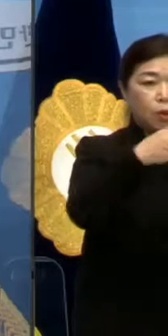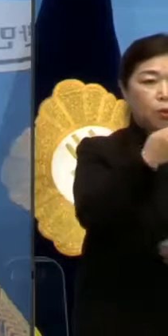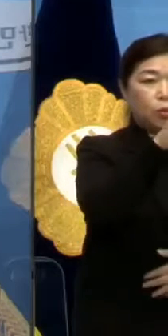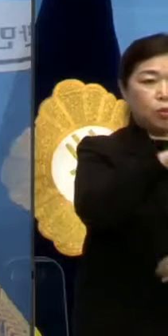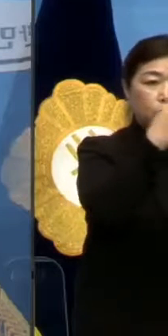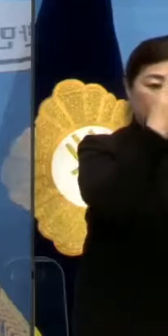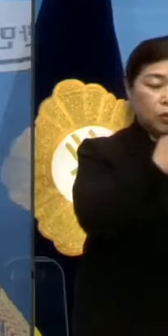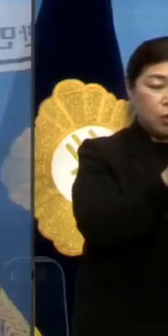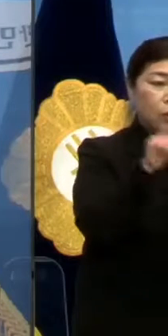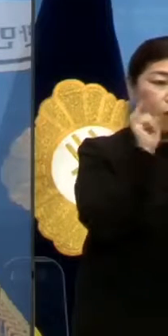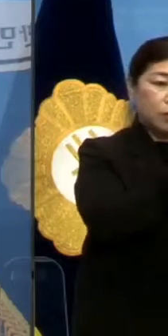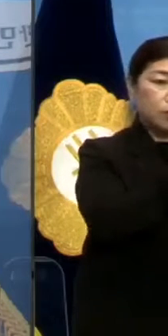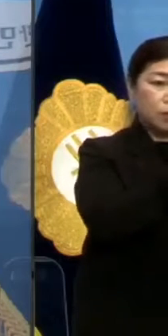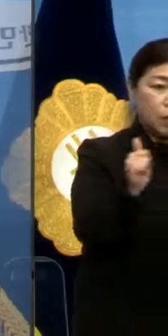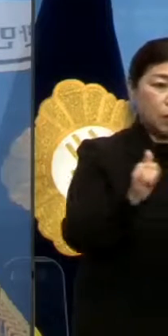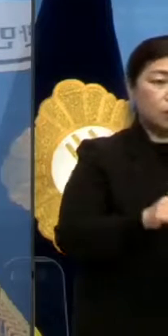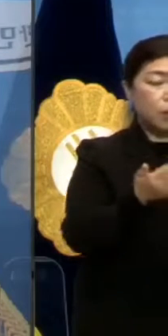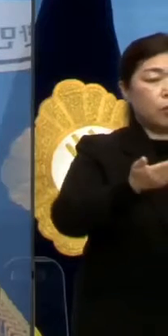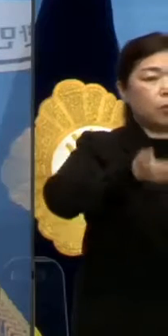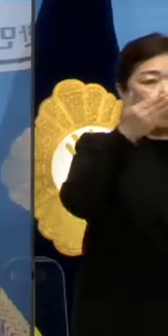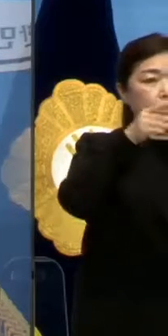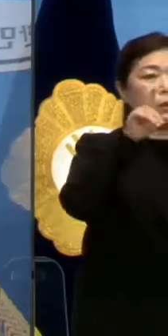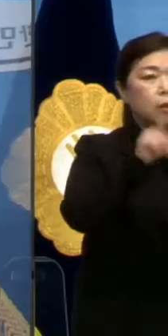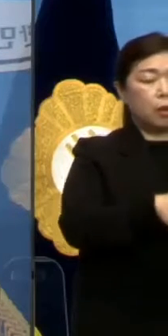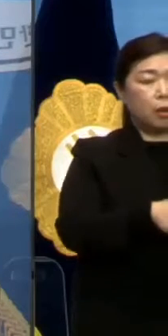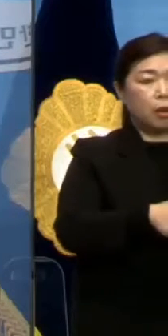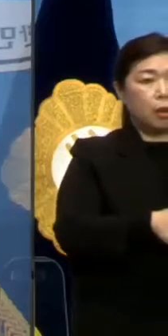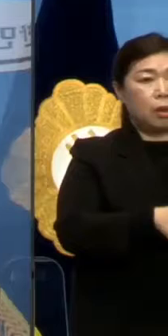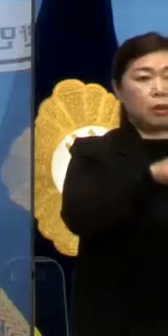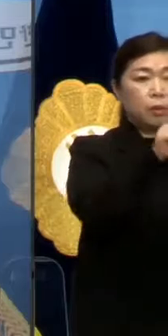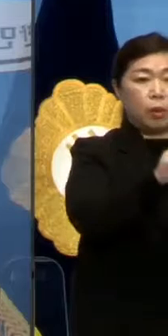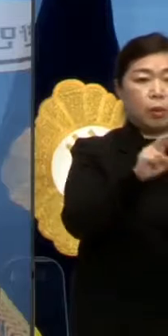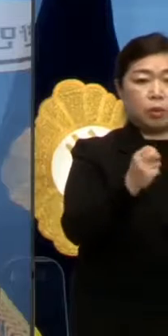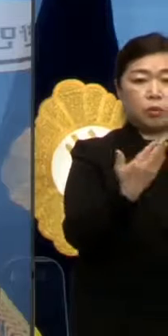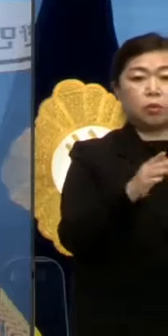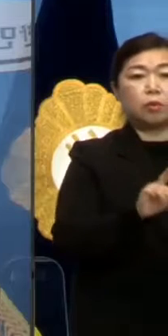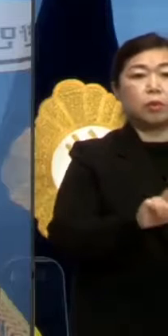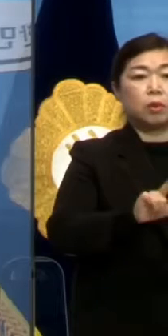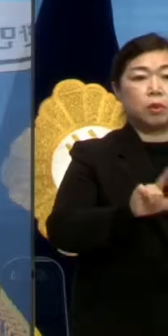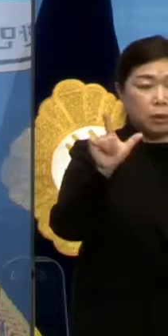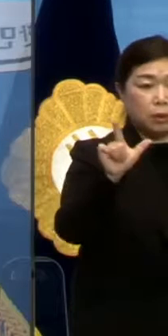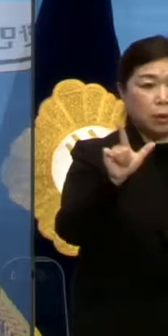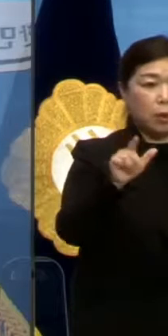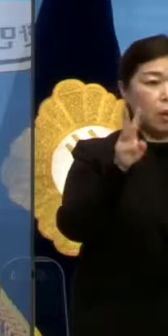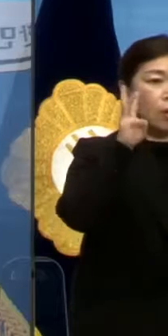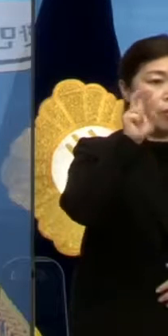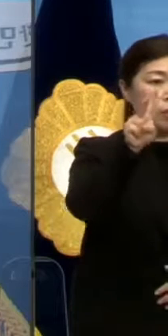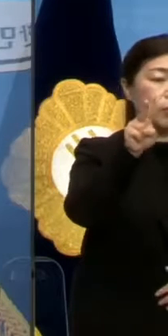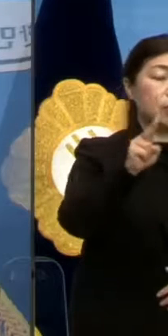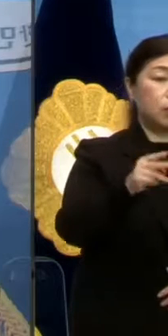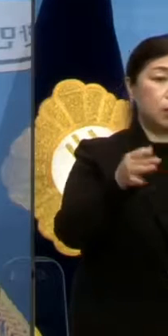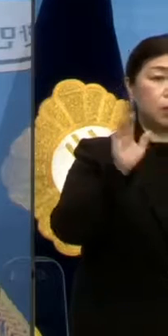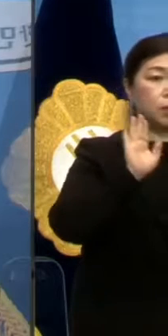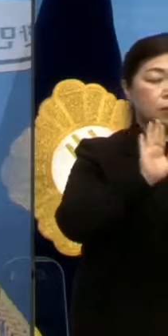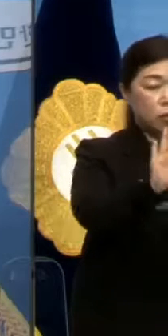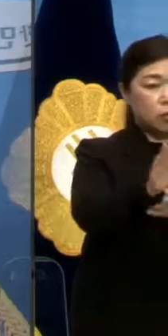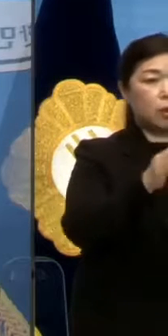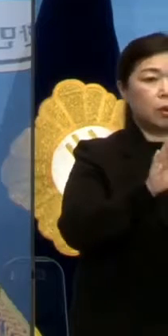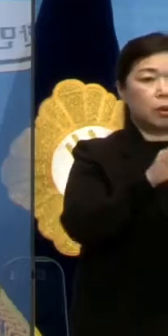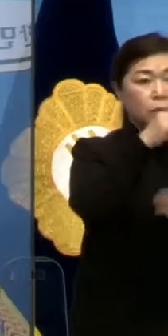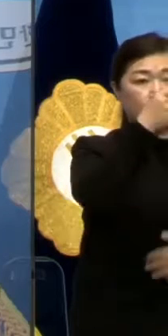700명을 넘어선 지난 12월 29일 첫 확진자가 나온 지 32일이 지나서야